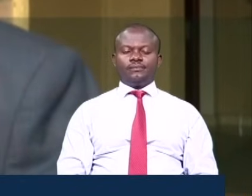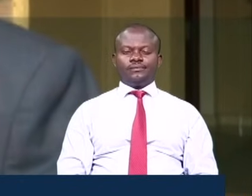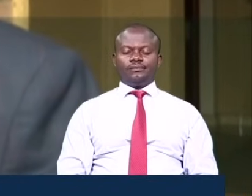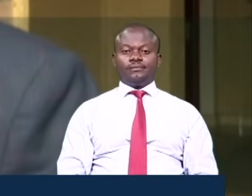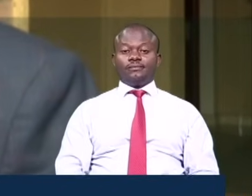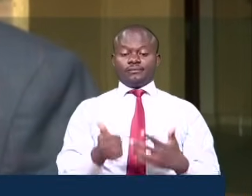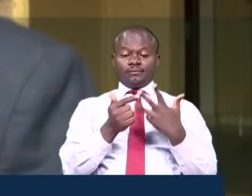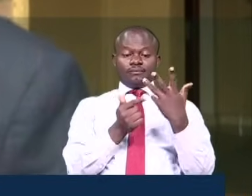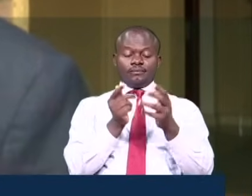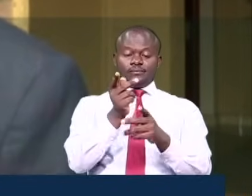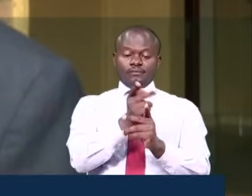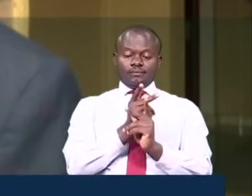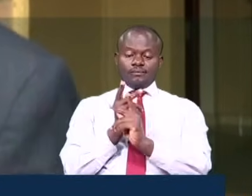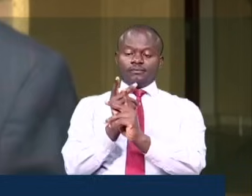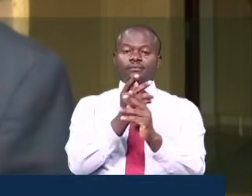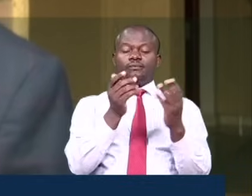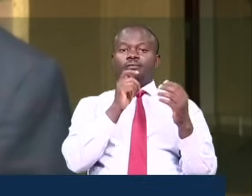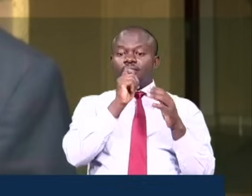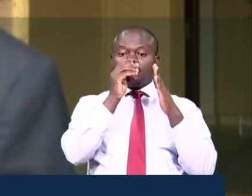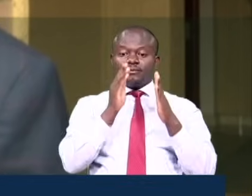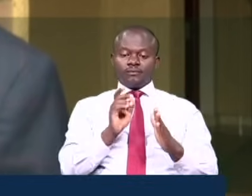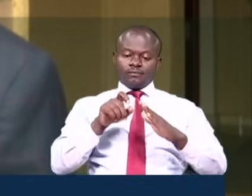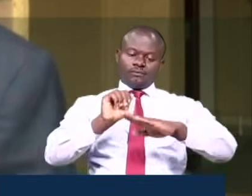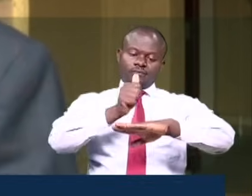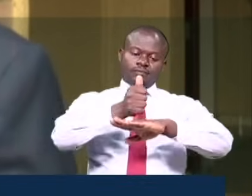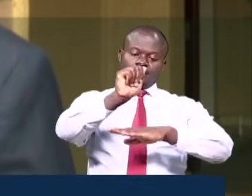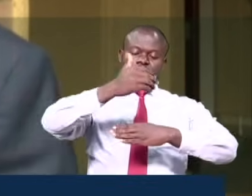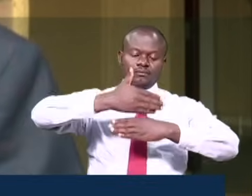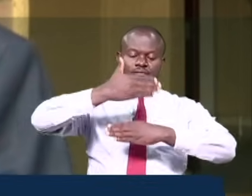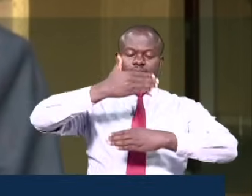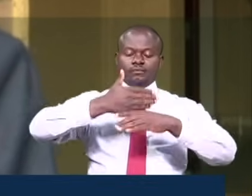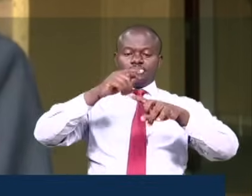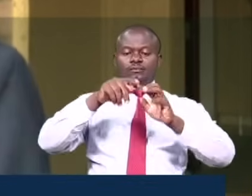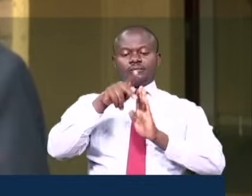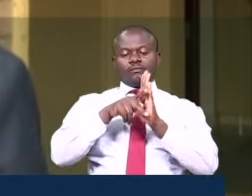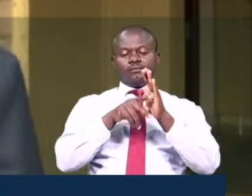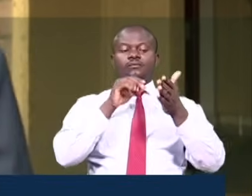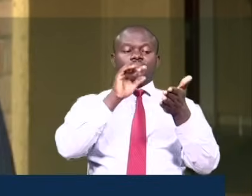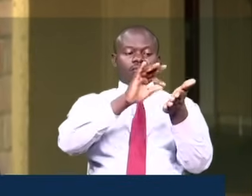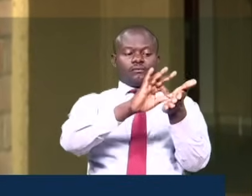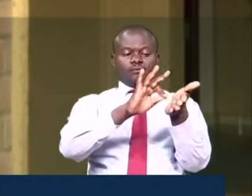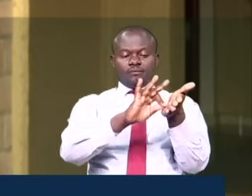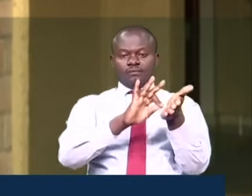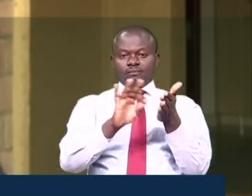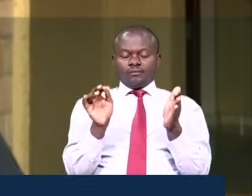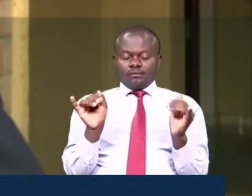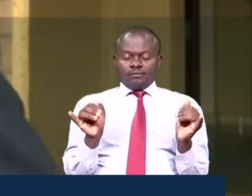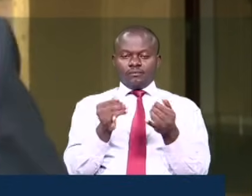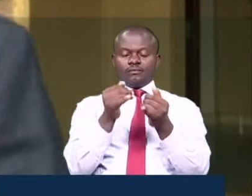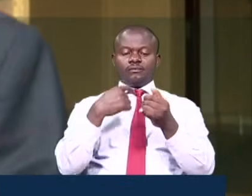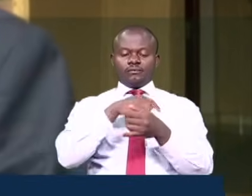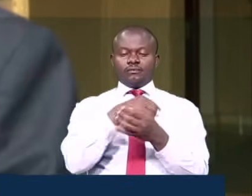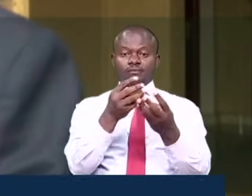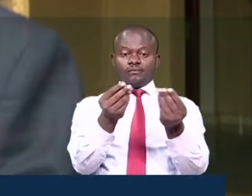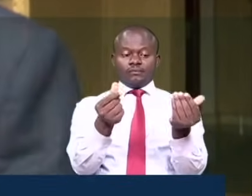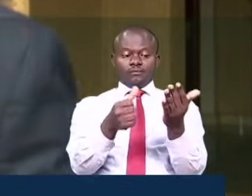Ibi twabyitayeho aho abanyamakuru usanga bishyiriraho imipaka bashingiye ku mahame atanditse. Turagerageza rero gukemura iki